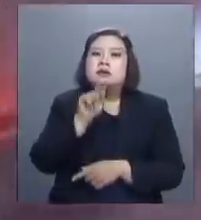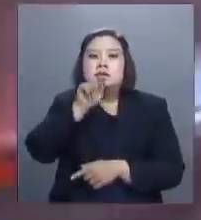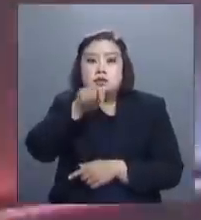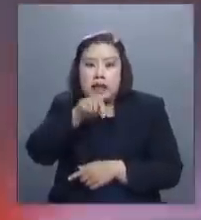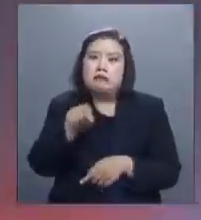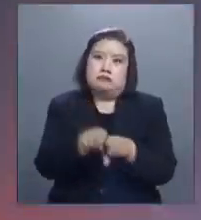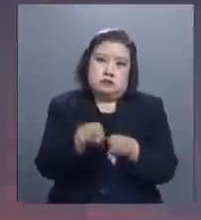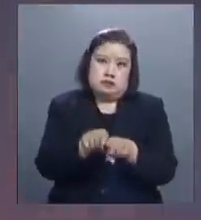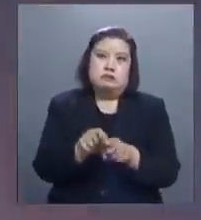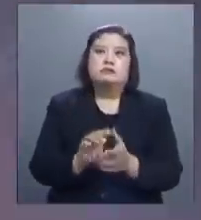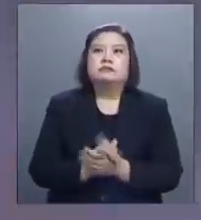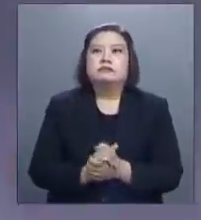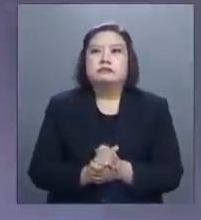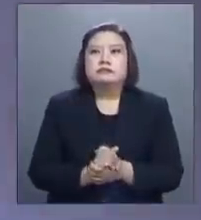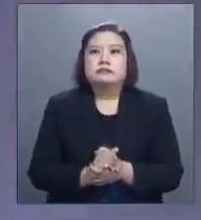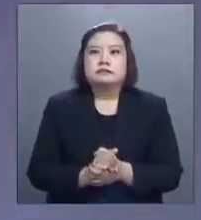์ Thailand